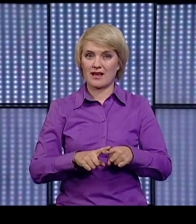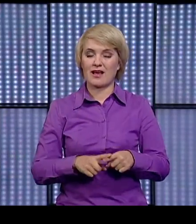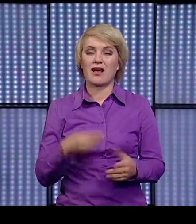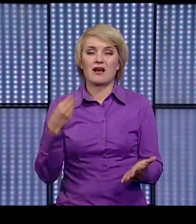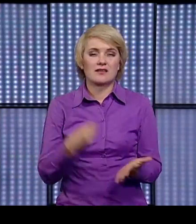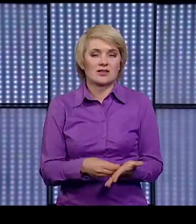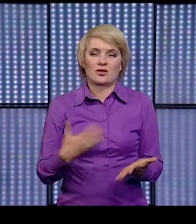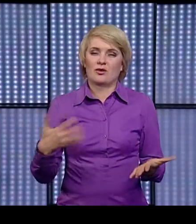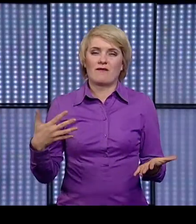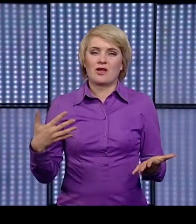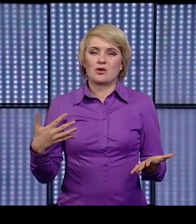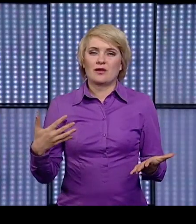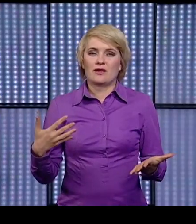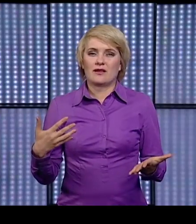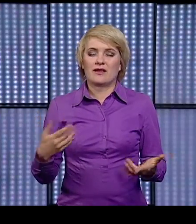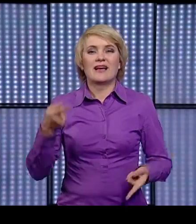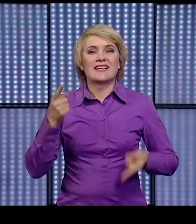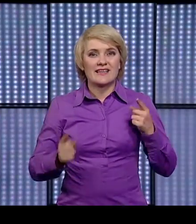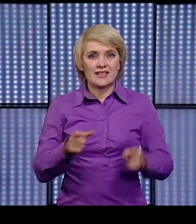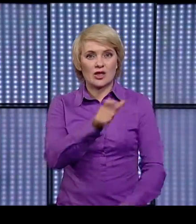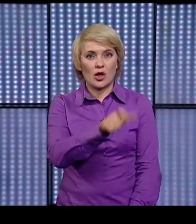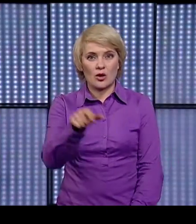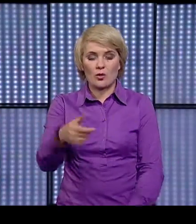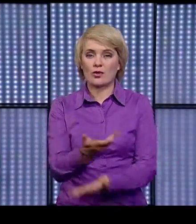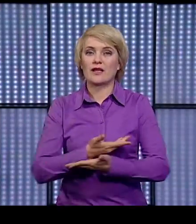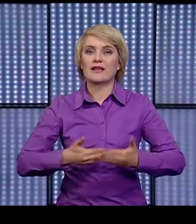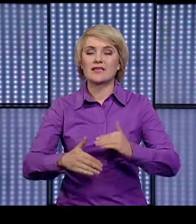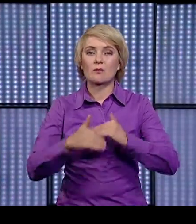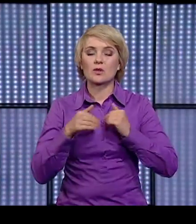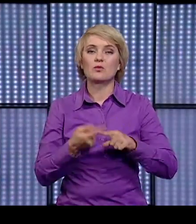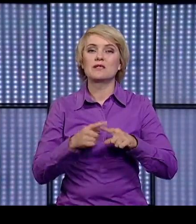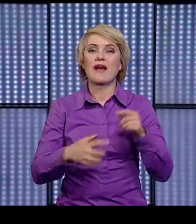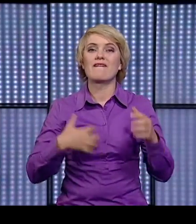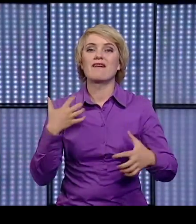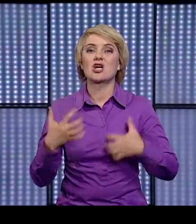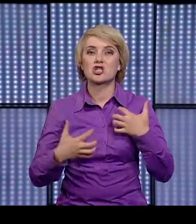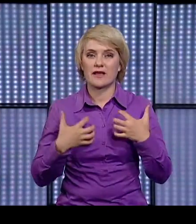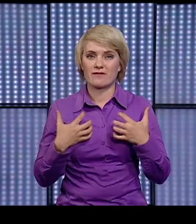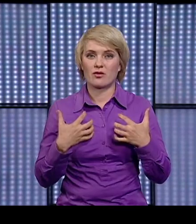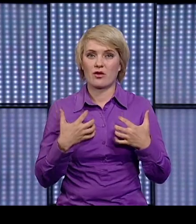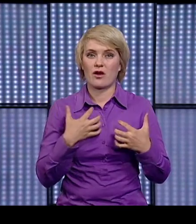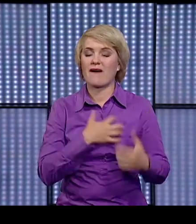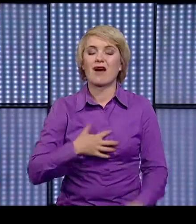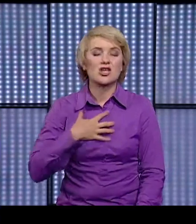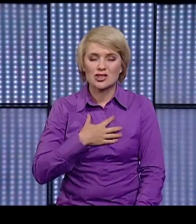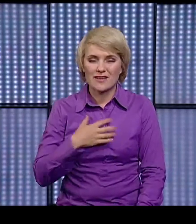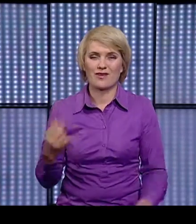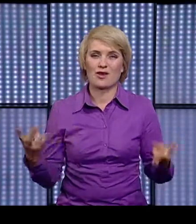дорого вартує. Дійсно, люди нас підтримують, і це важливо і необхідно нам в наших